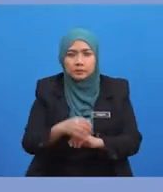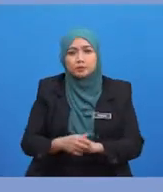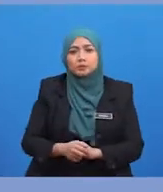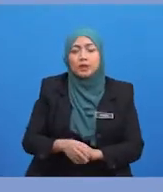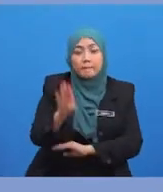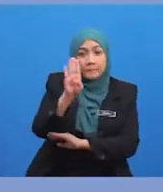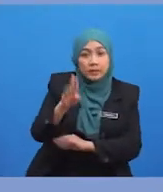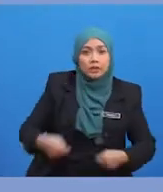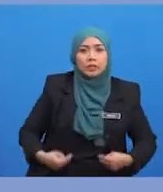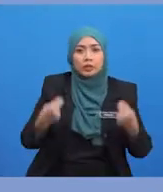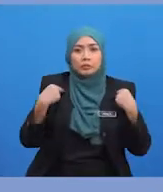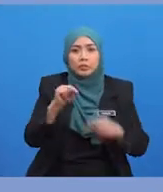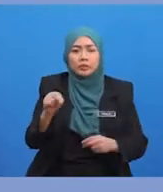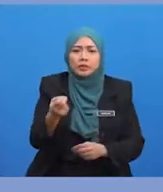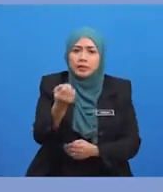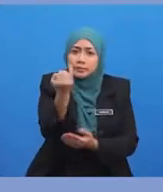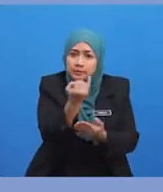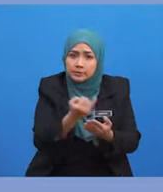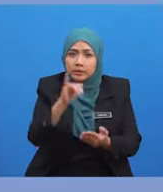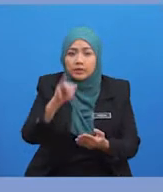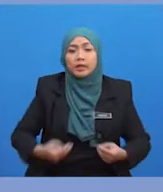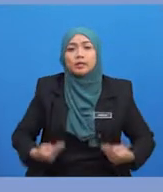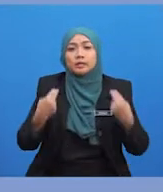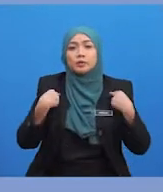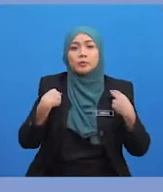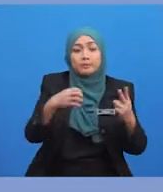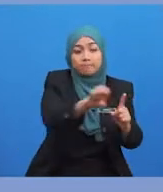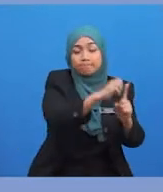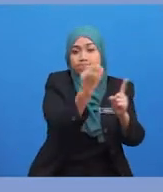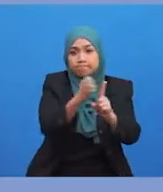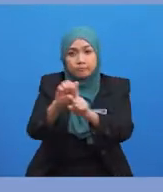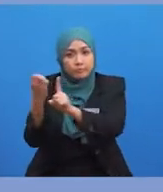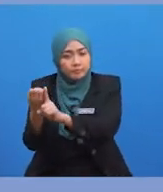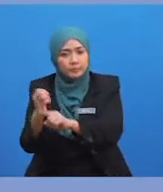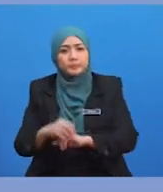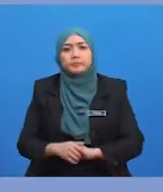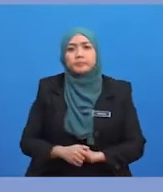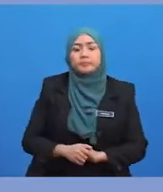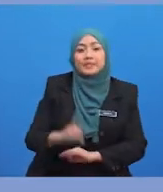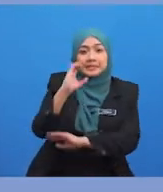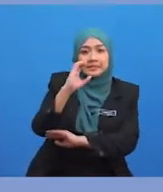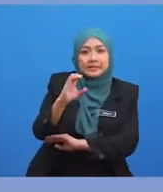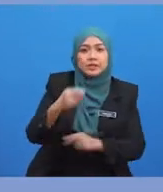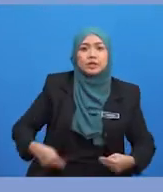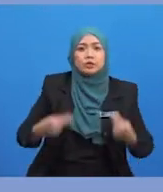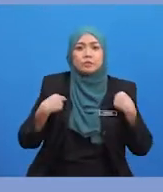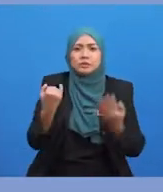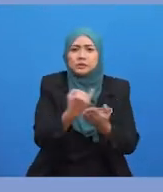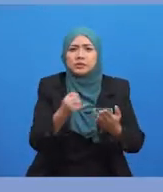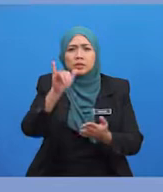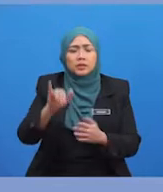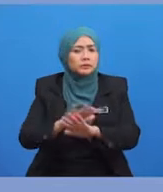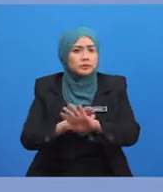Hidupan seni yang hidup di persekitaran. C. Hidupan seni yang tidak